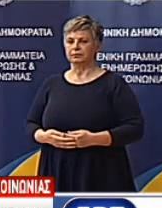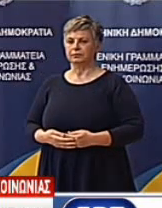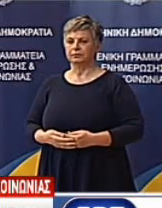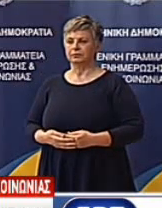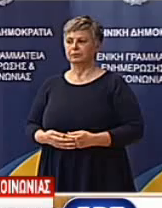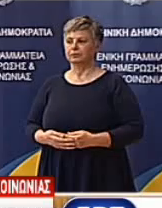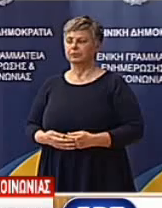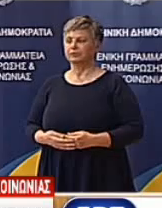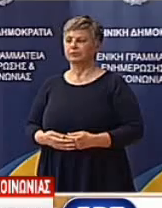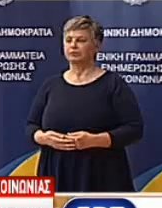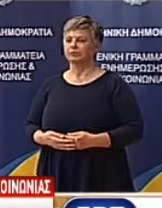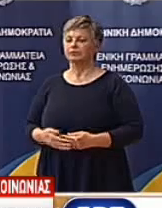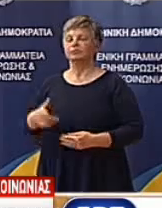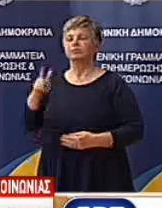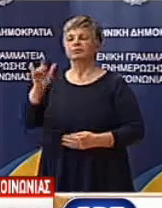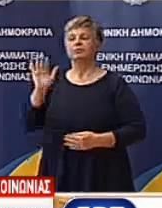Πίσω τώρα.